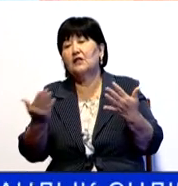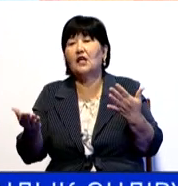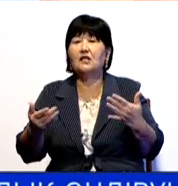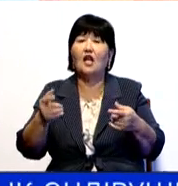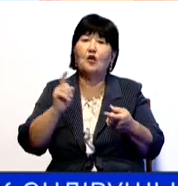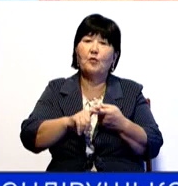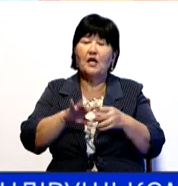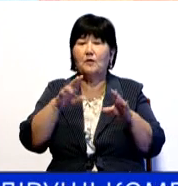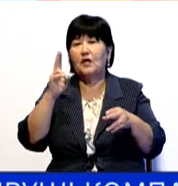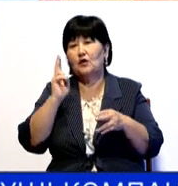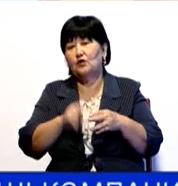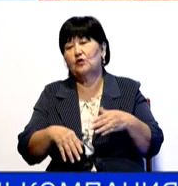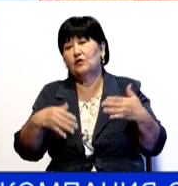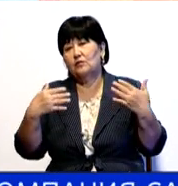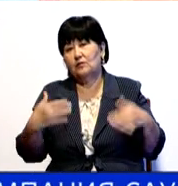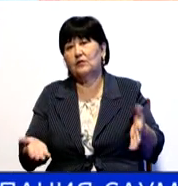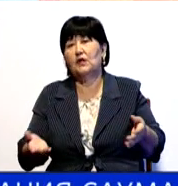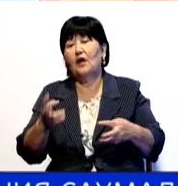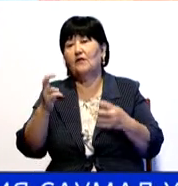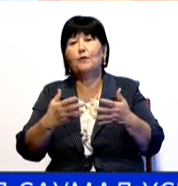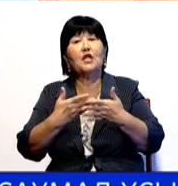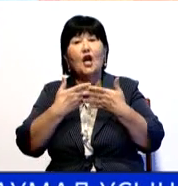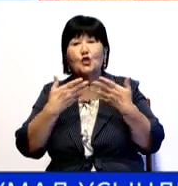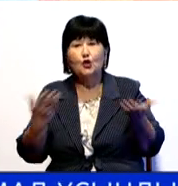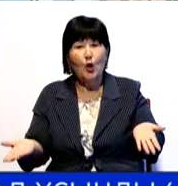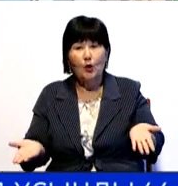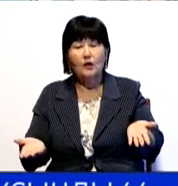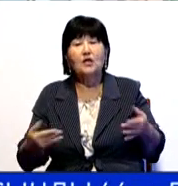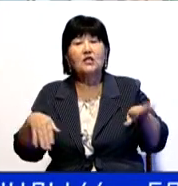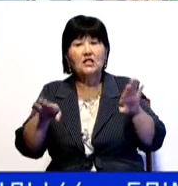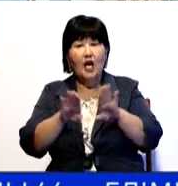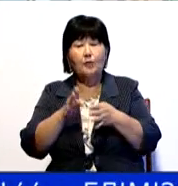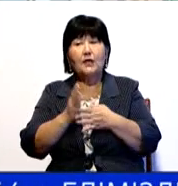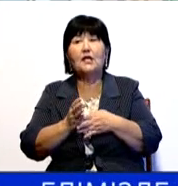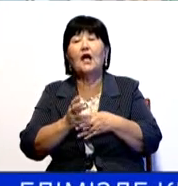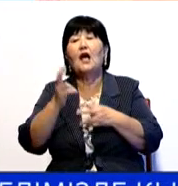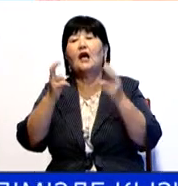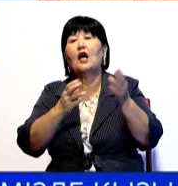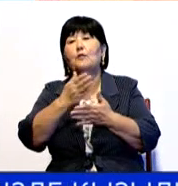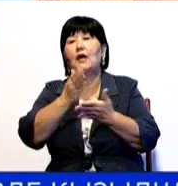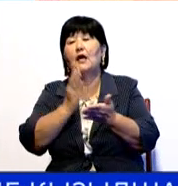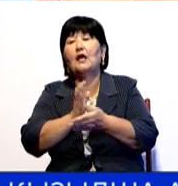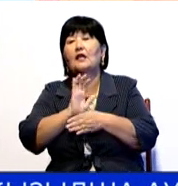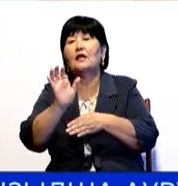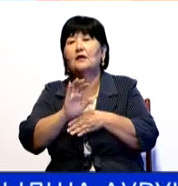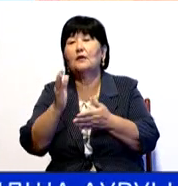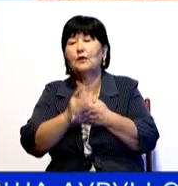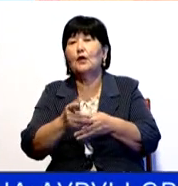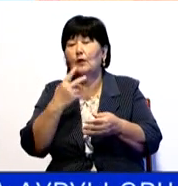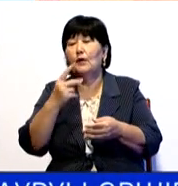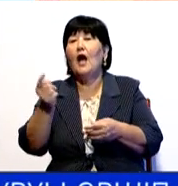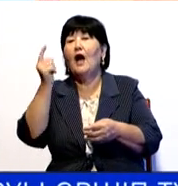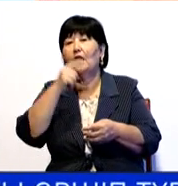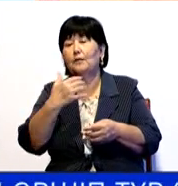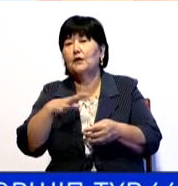байланыстары бәрі үзіліп тағы, соныменен осы күні фабрика жоқ, жабылып қалды. Комбинатқа продукт дейміз, арғы бетте біліп көресіздер,